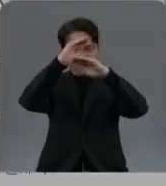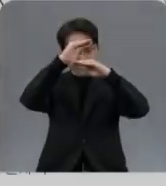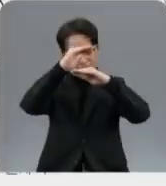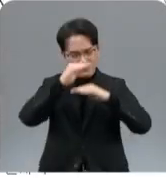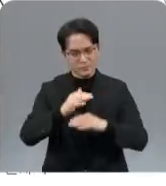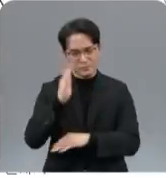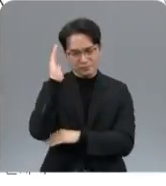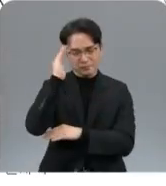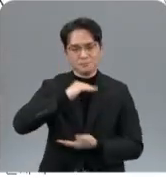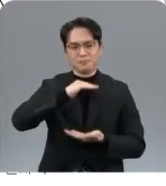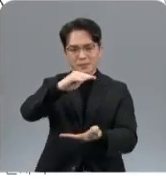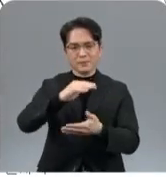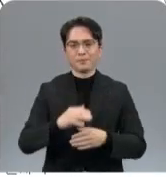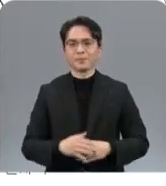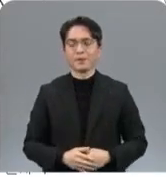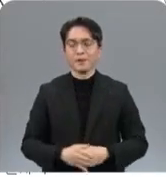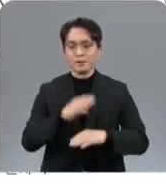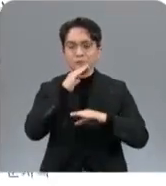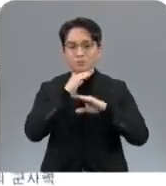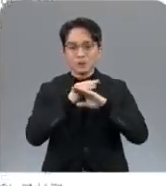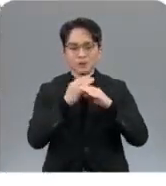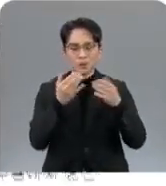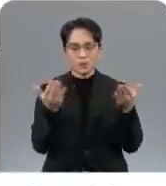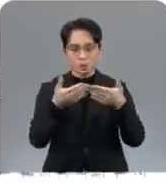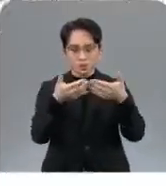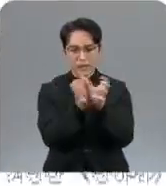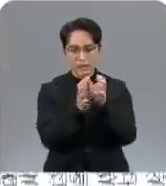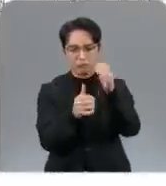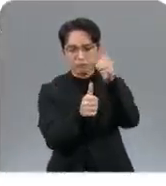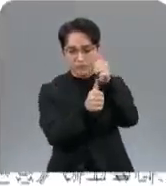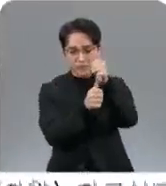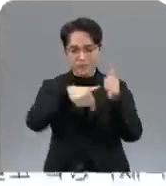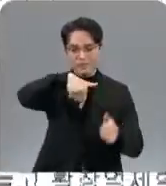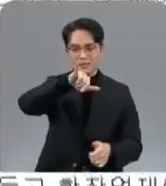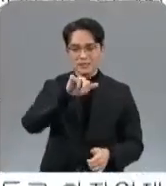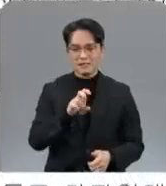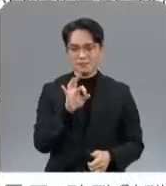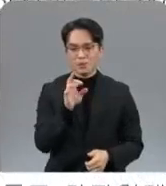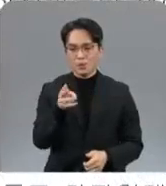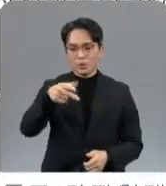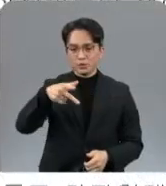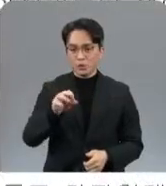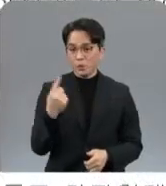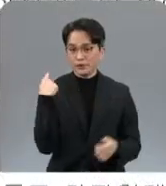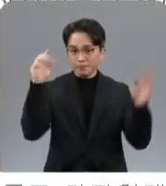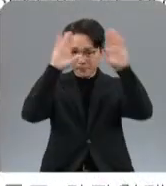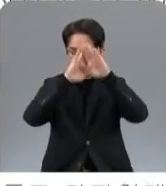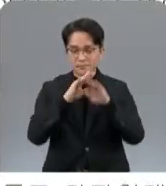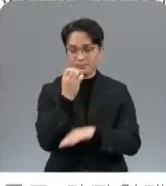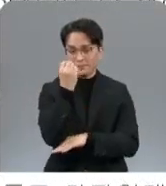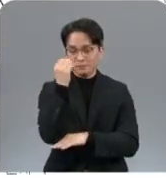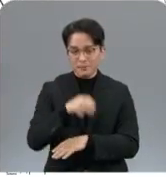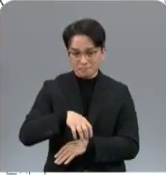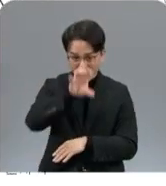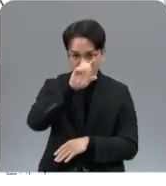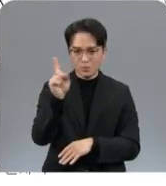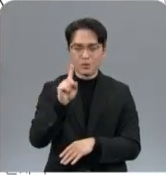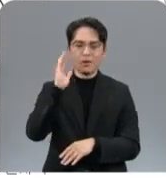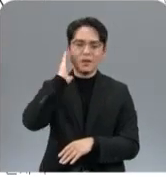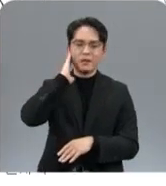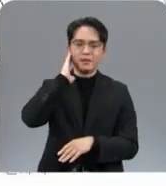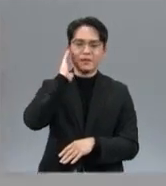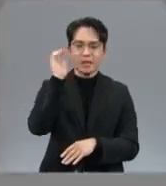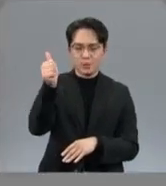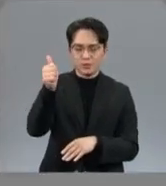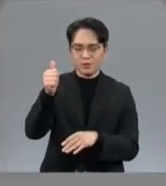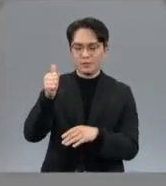北韩劳动党副部长金宇正日前通过谈话正面批评了尹锡悦总统的新年贺词。金宇正主张尹锡悦的安保